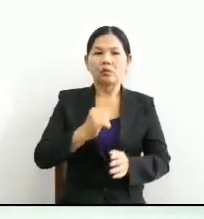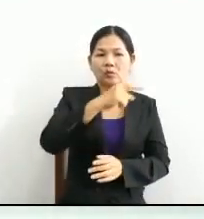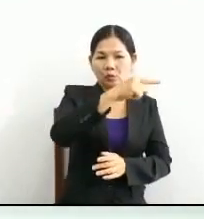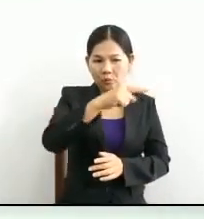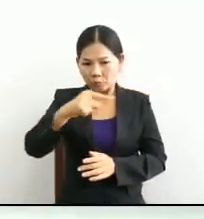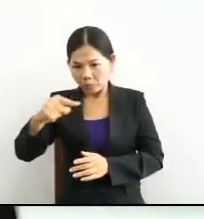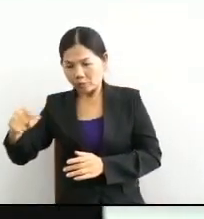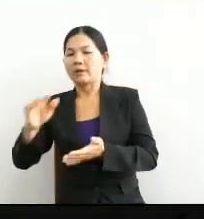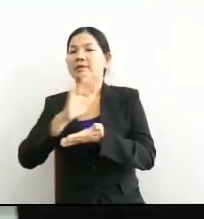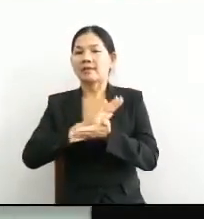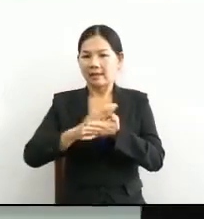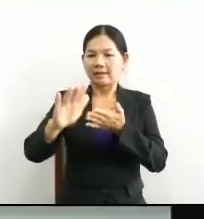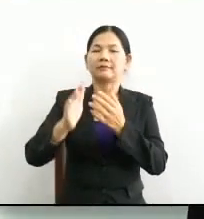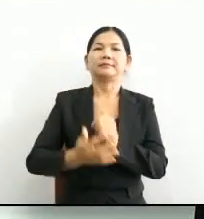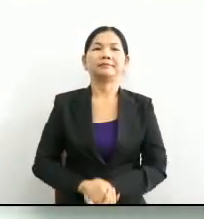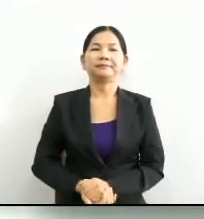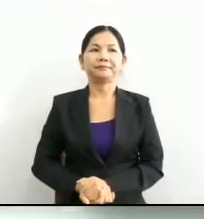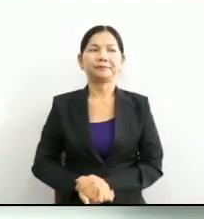nè